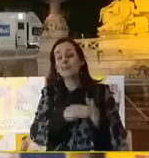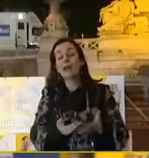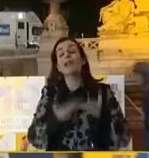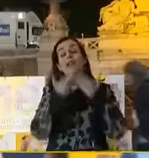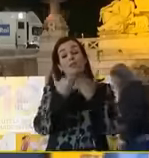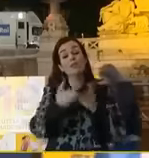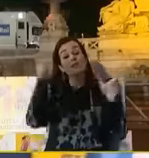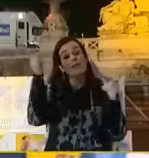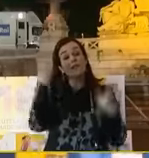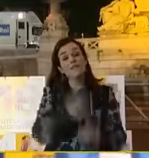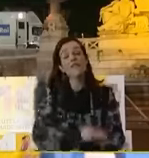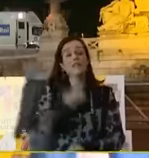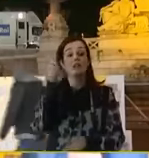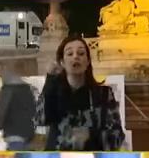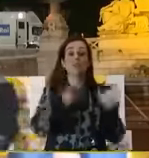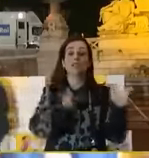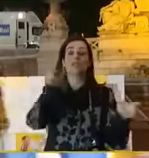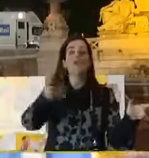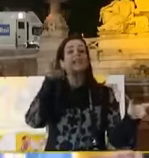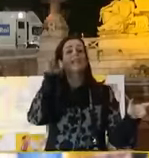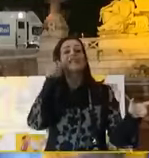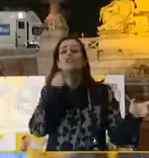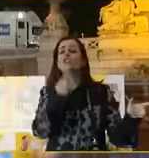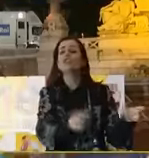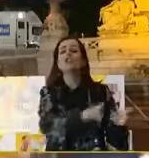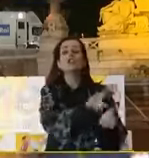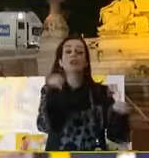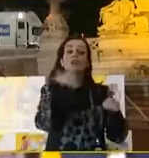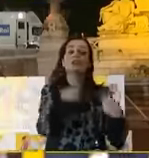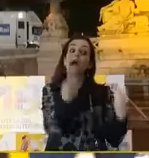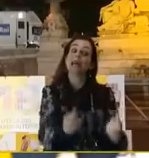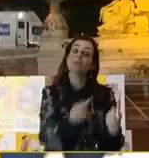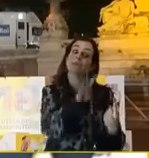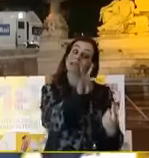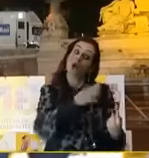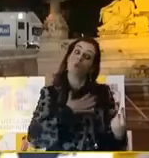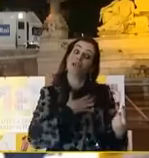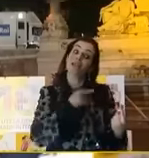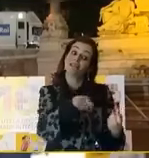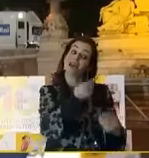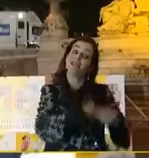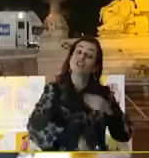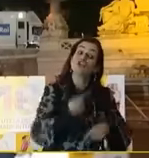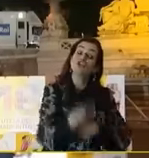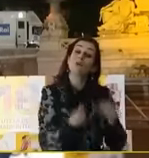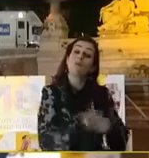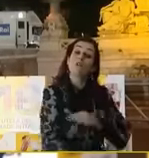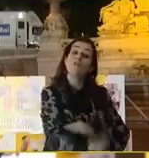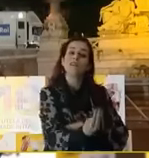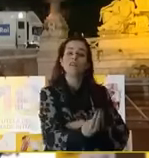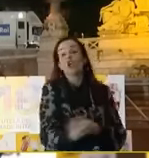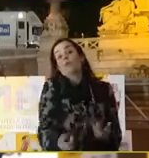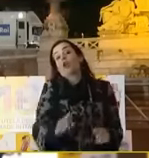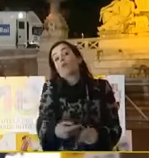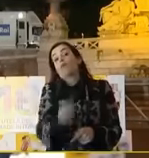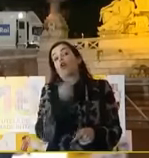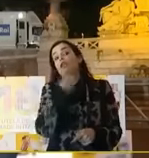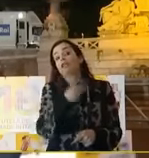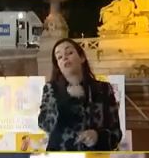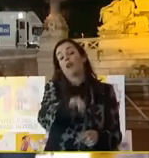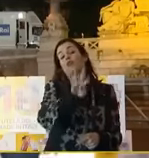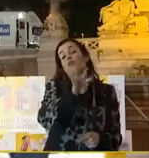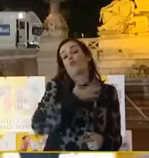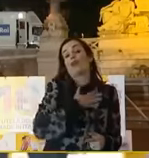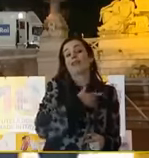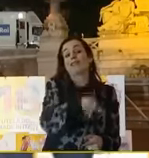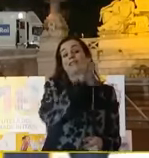dica aspetta 40 anni per far figlio e quando sei arrivata a 40 anni forse sei un po' troppo vecchia. Abbiamo immaginato un programma che dica a una giovane